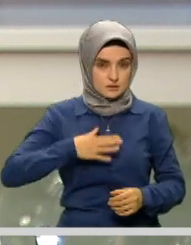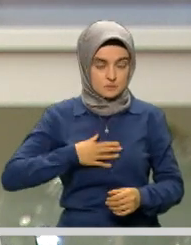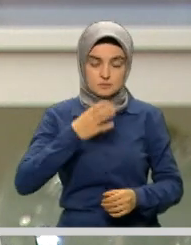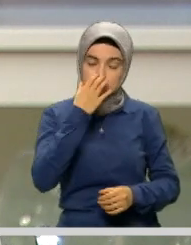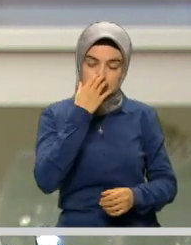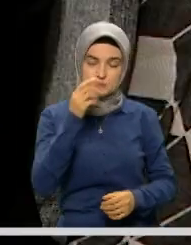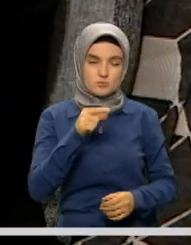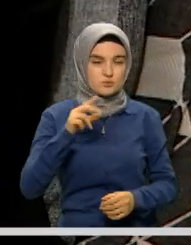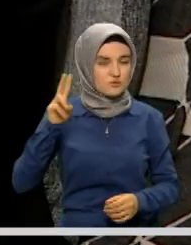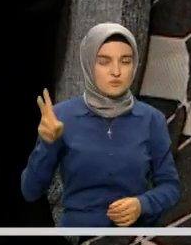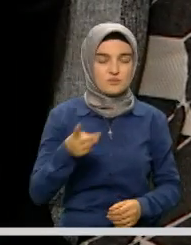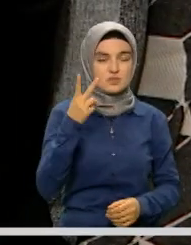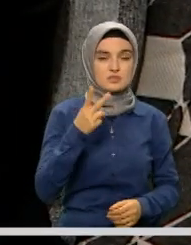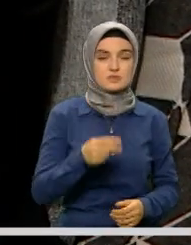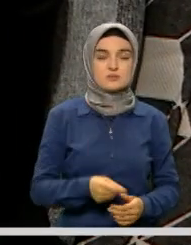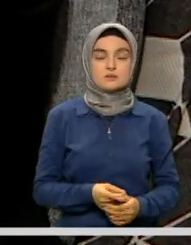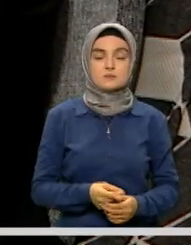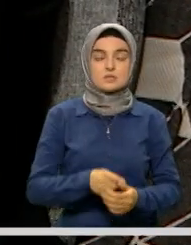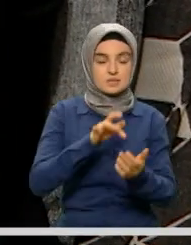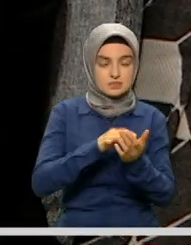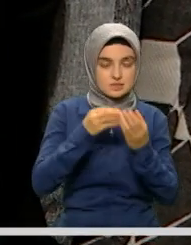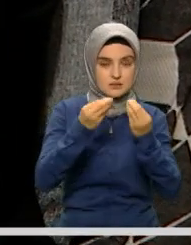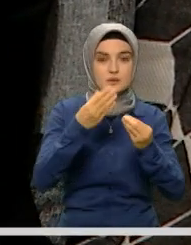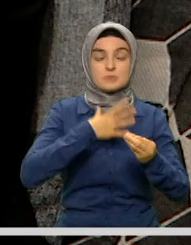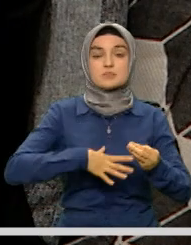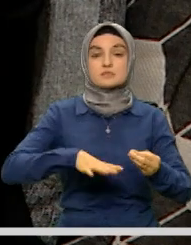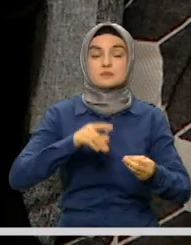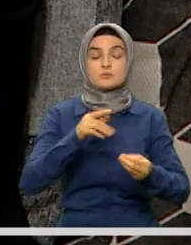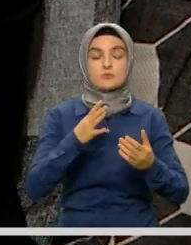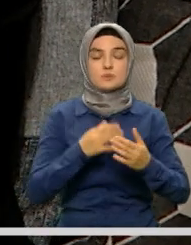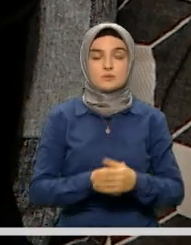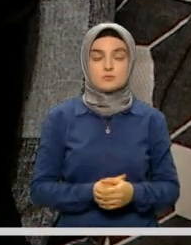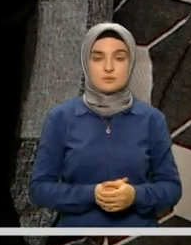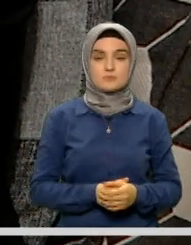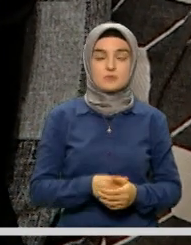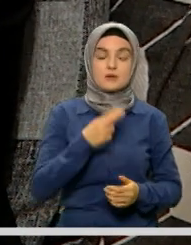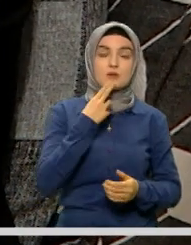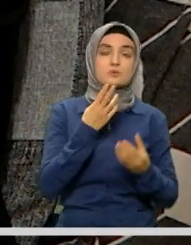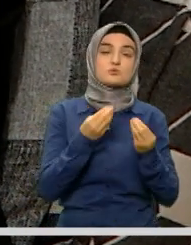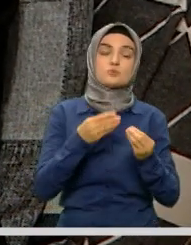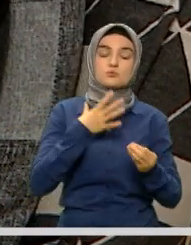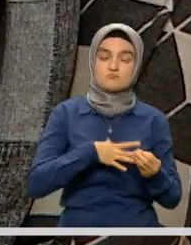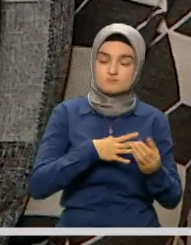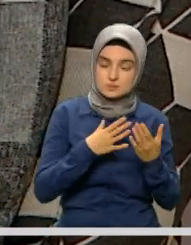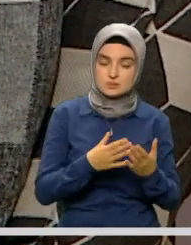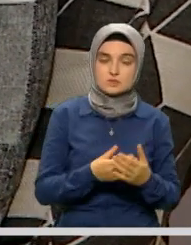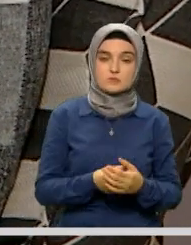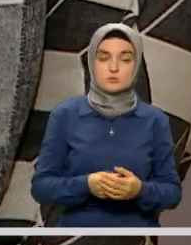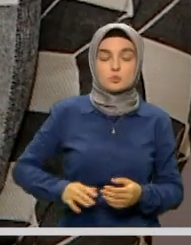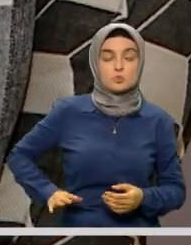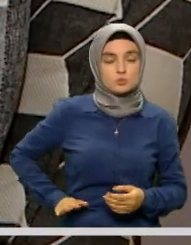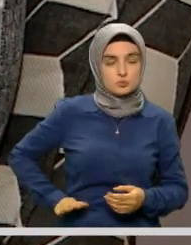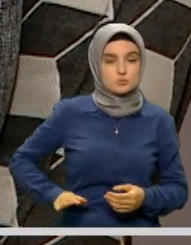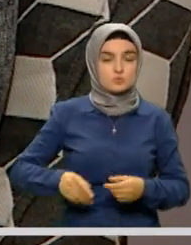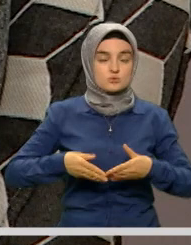vazgeçsin. Hani bu artık, çünkü Efendimiz ceza verme niyetinde değil. Yani ona herhangi, ama kadın çok ısrar ediyor. Diyor ki çocuğunu doğur öyle gel.